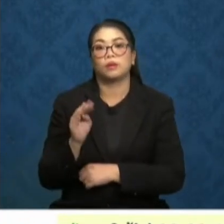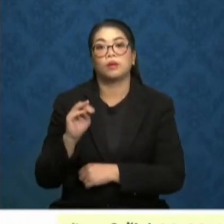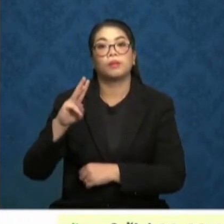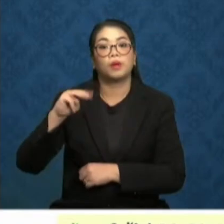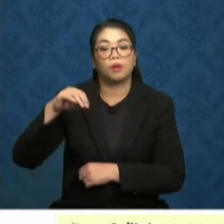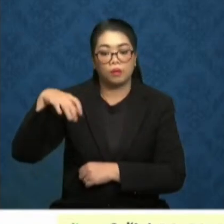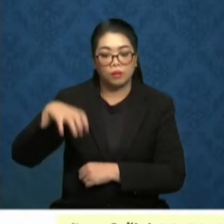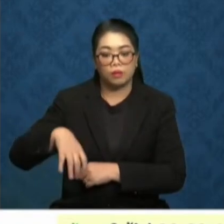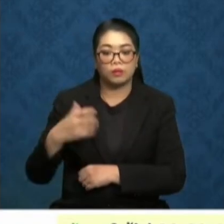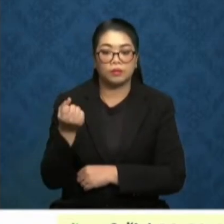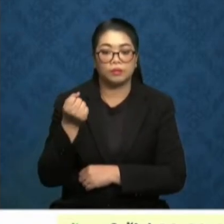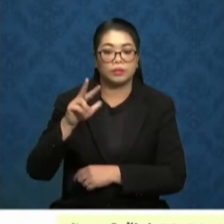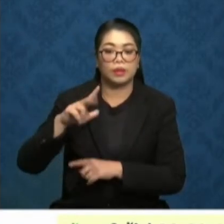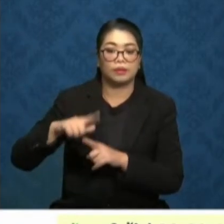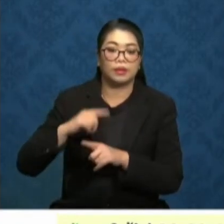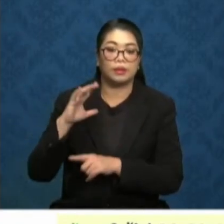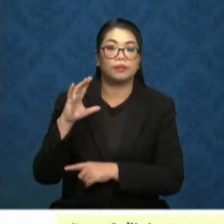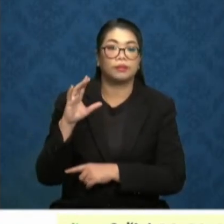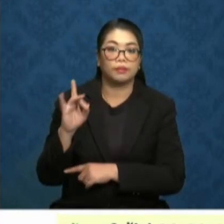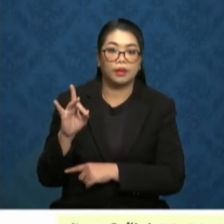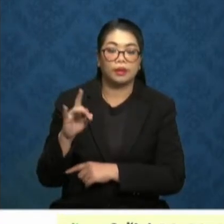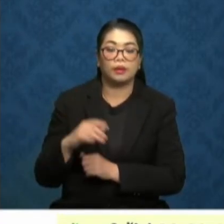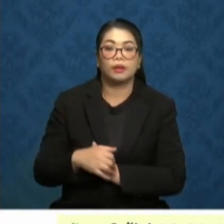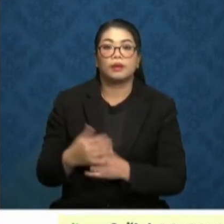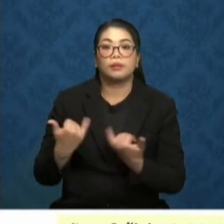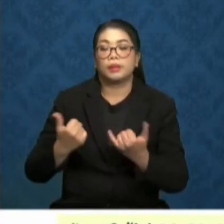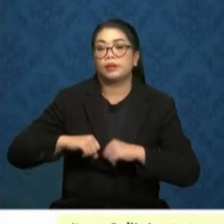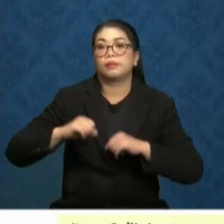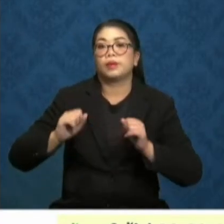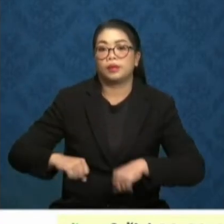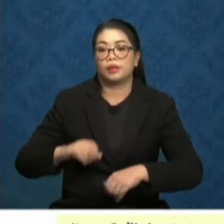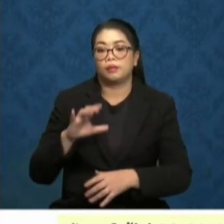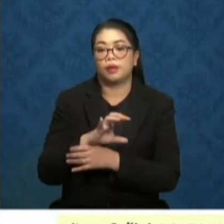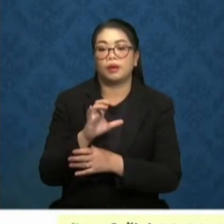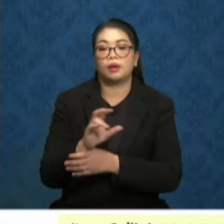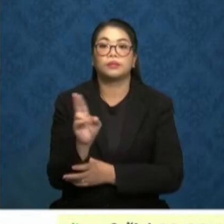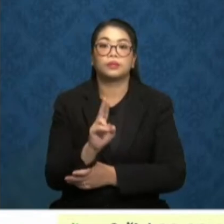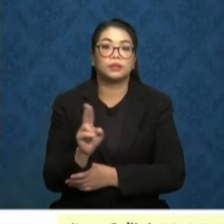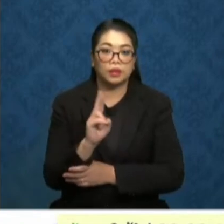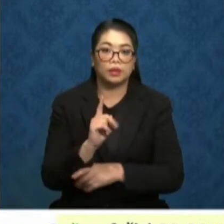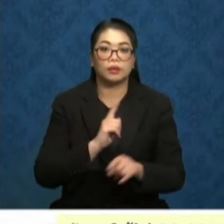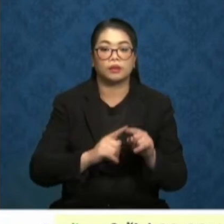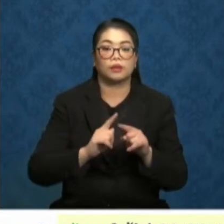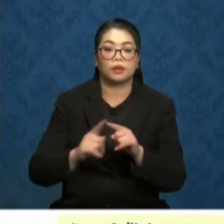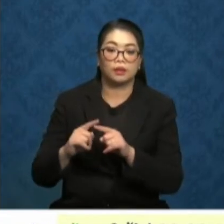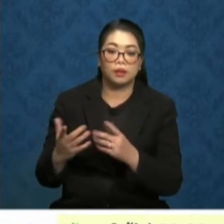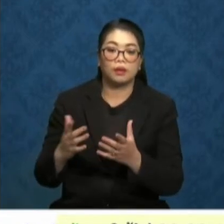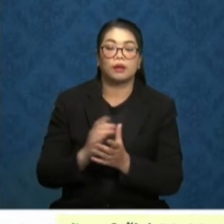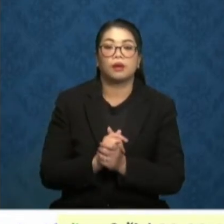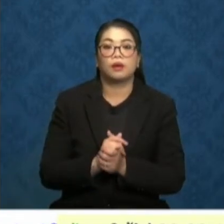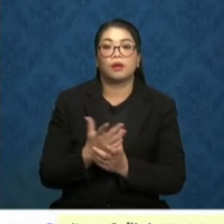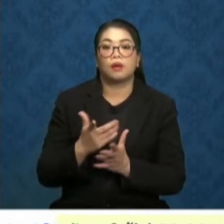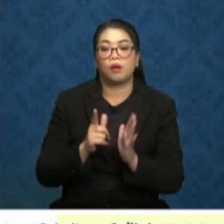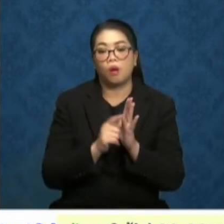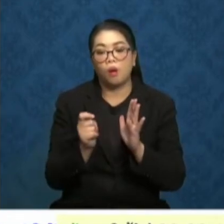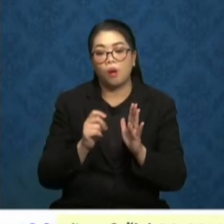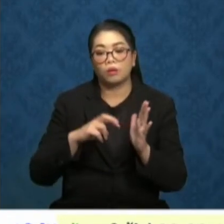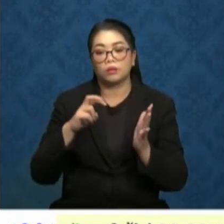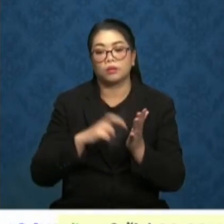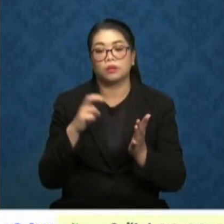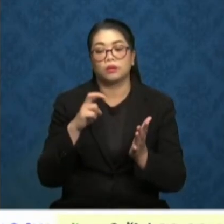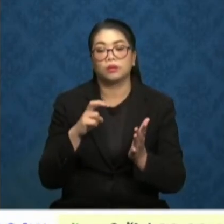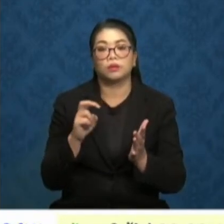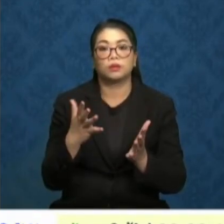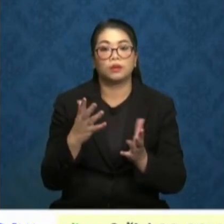วั 13 ส หาคม 2017ซึยมมัติเปผลบางครับใช้อยู่นะครับเราไม่สามารถที่จะออกเอกะศารสฤต